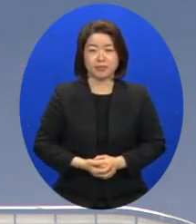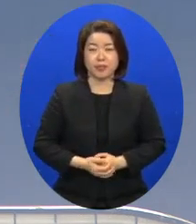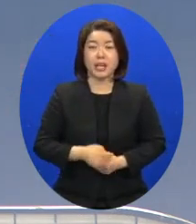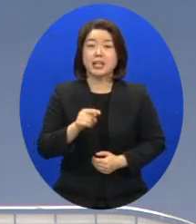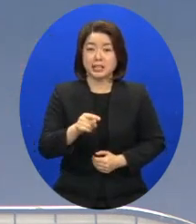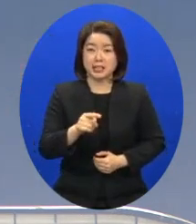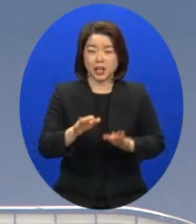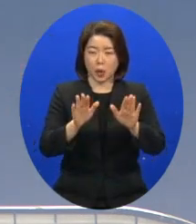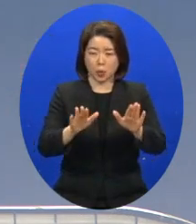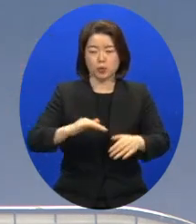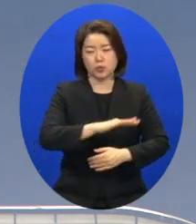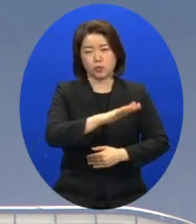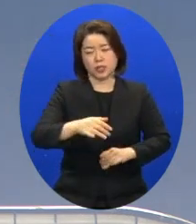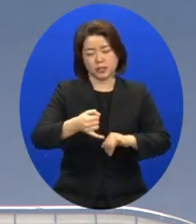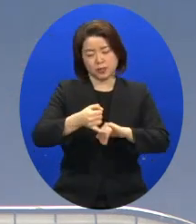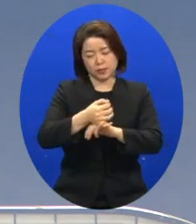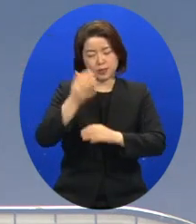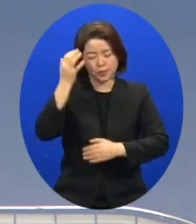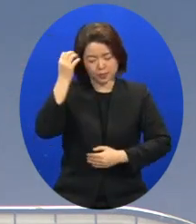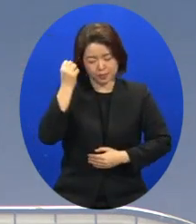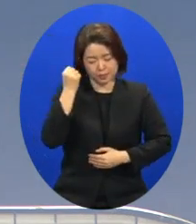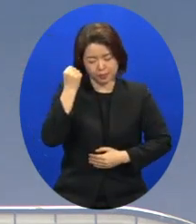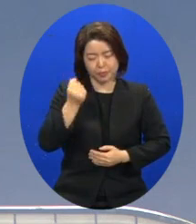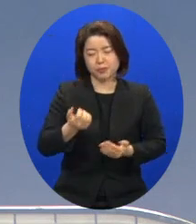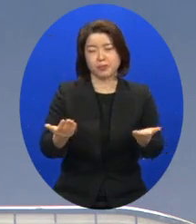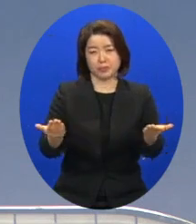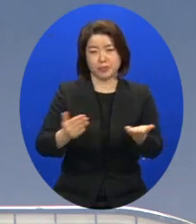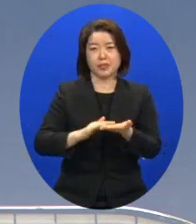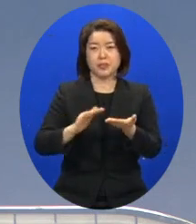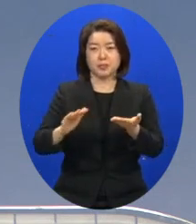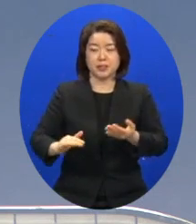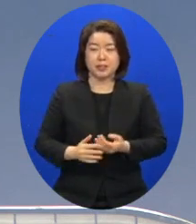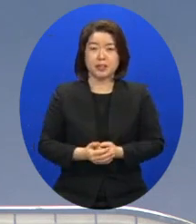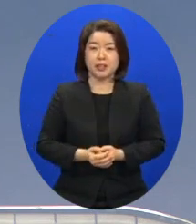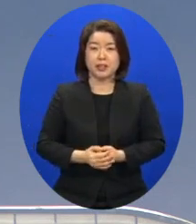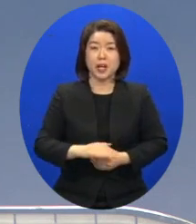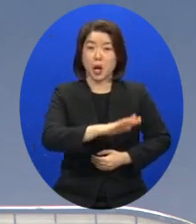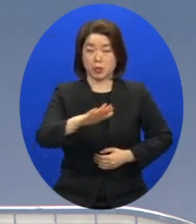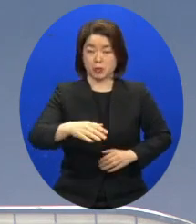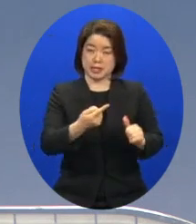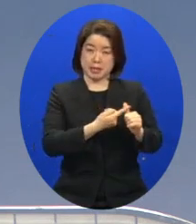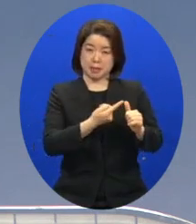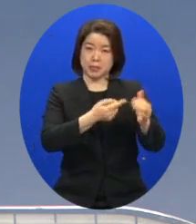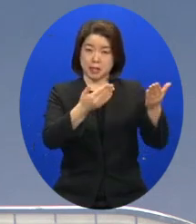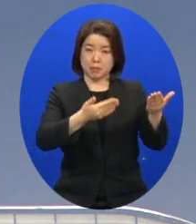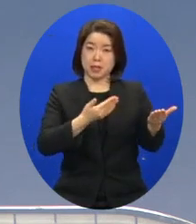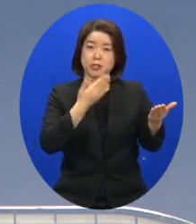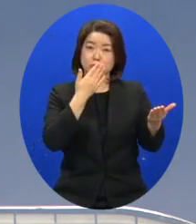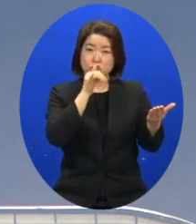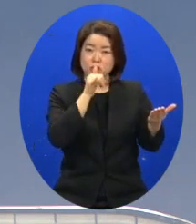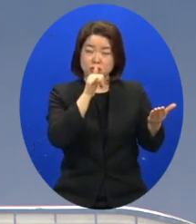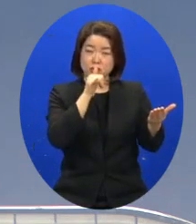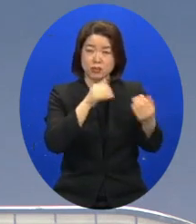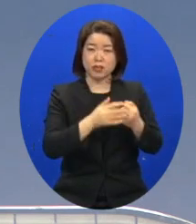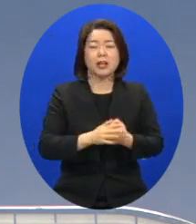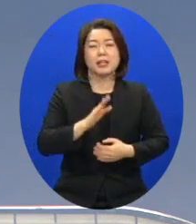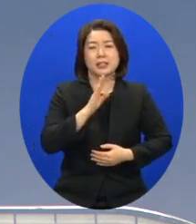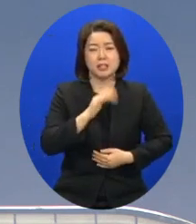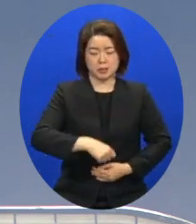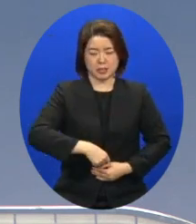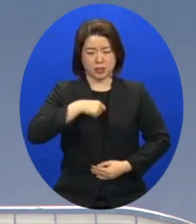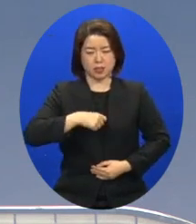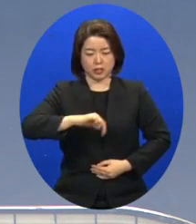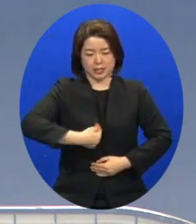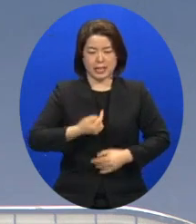이것이 오늘 우리가 명심해야 될 우리는 비난 받을 때가 있습니다 그러면 정직하게